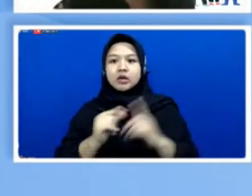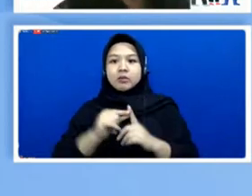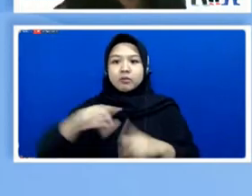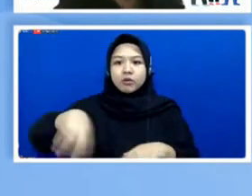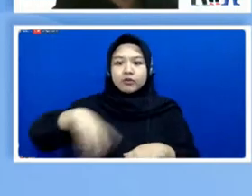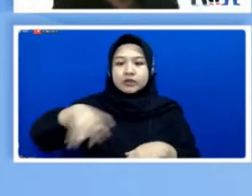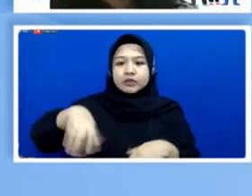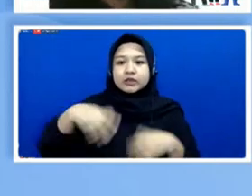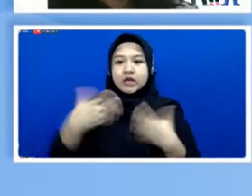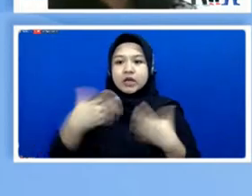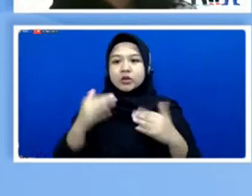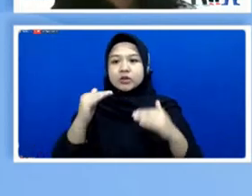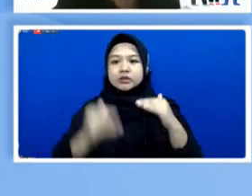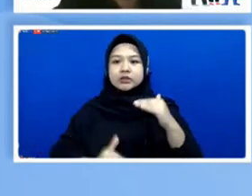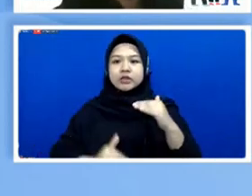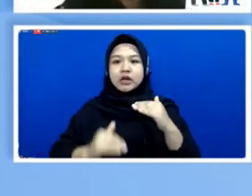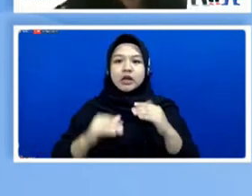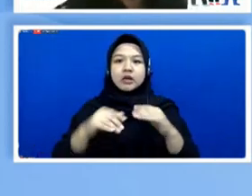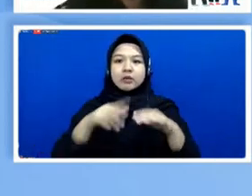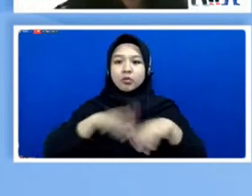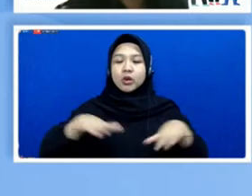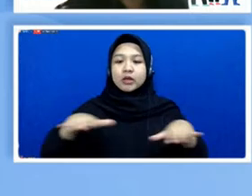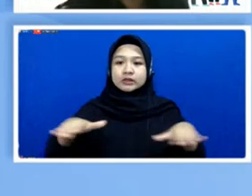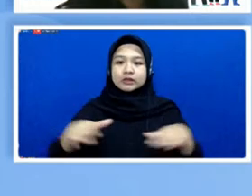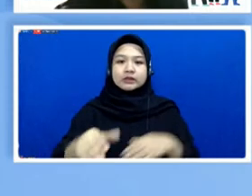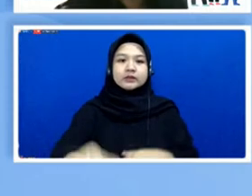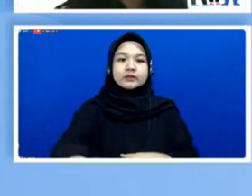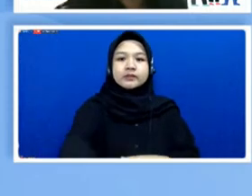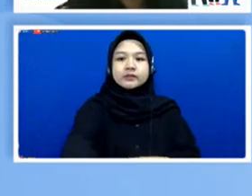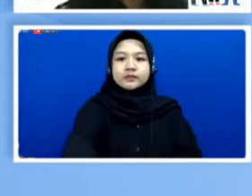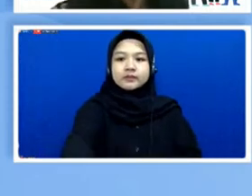maupun kesenjangan di populasi? Next.